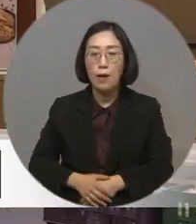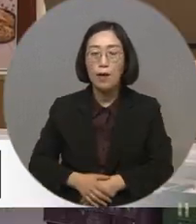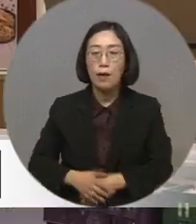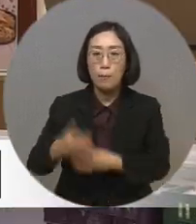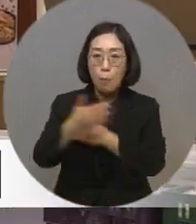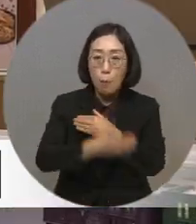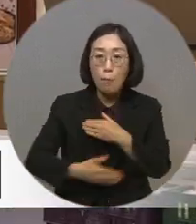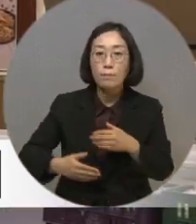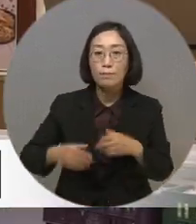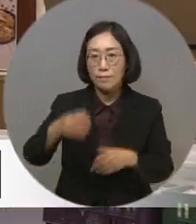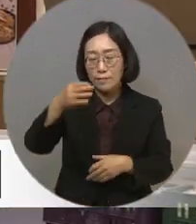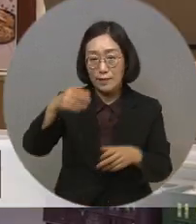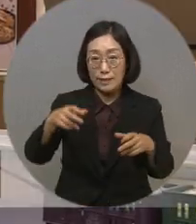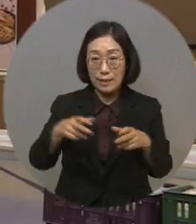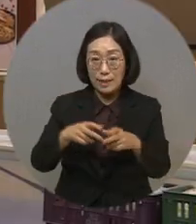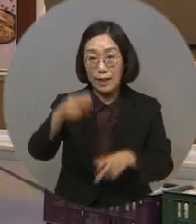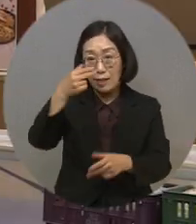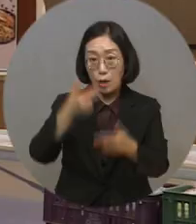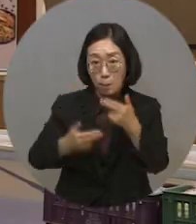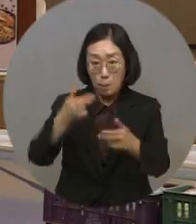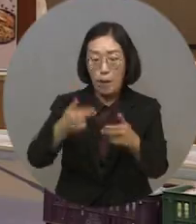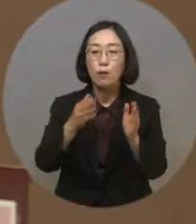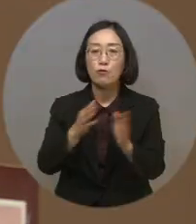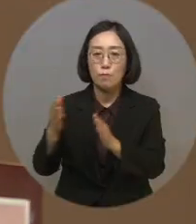한국기능장애인협회 강남구지회가 주관했습니다.